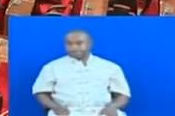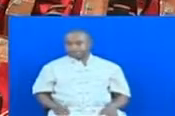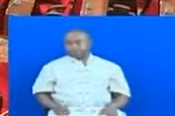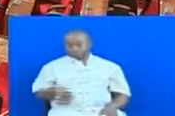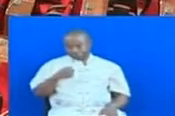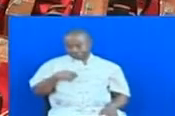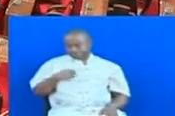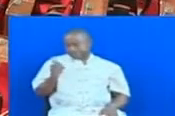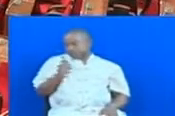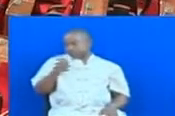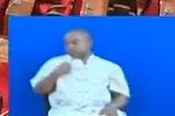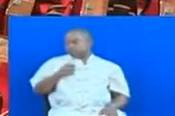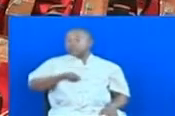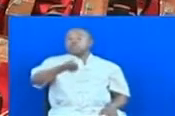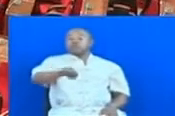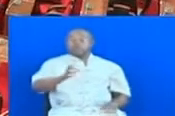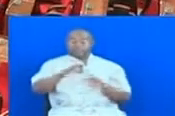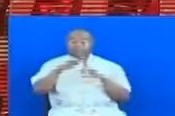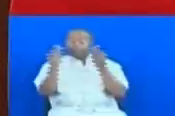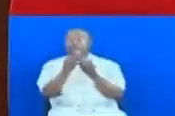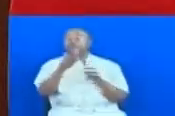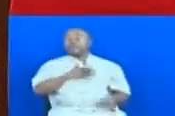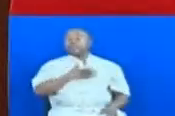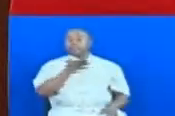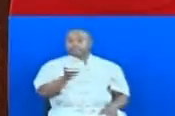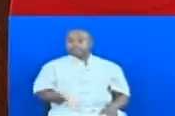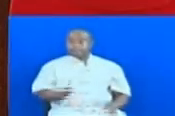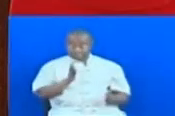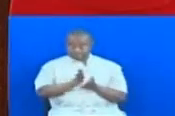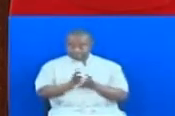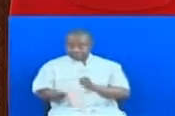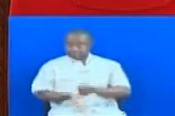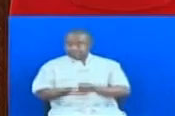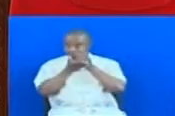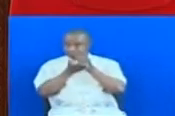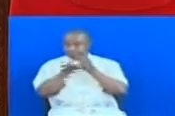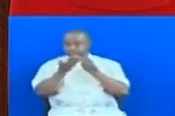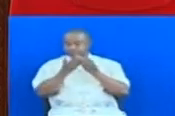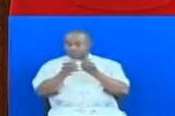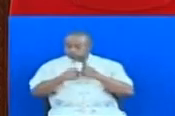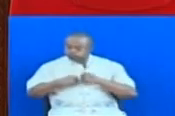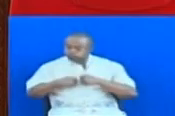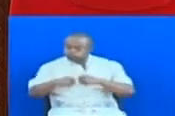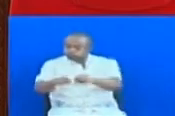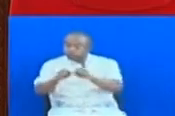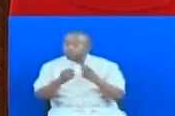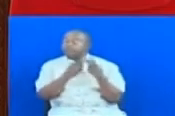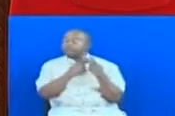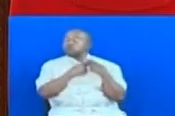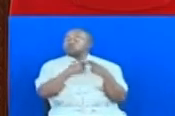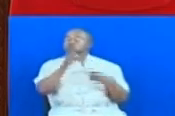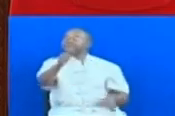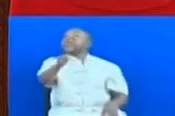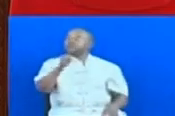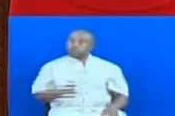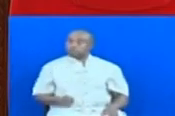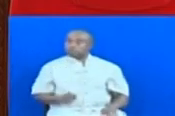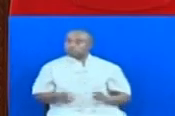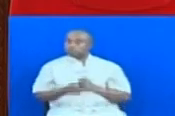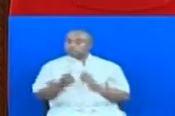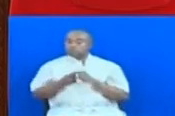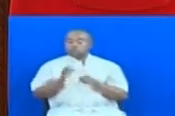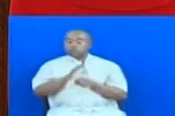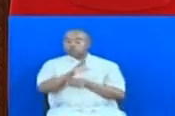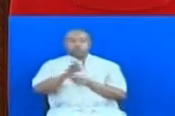pia nipongeze familia yangu kwa namna ambavyo imenisaidia katika kutekeleza majukumu haya. Majukumu mazito, lakini tumekuwa pamoja